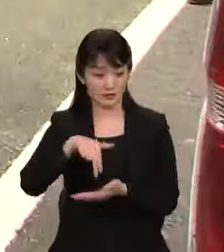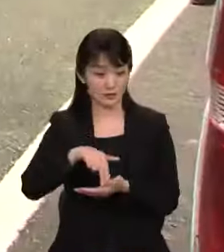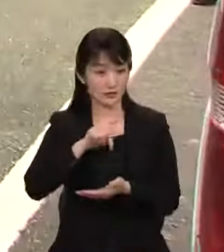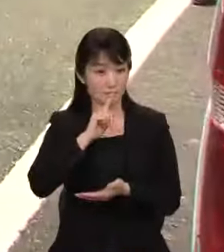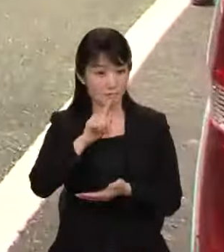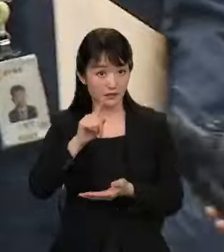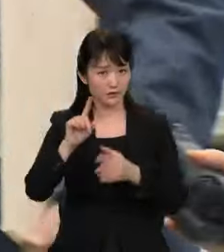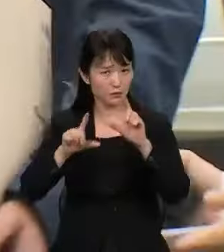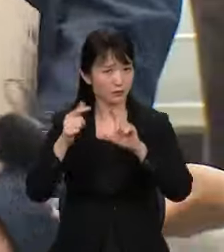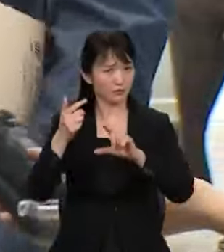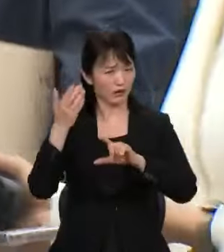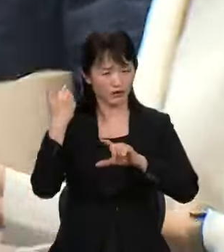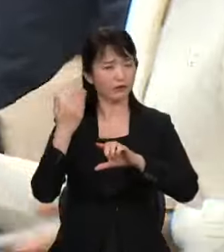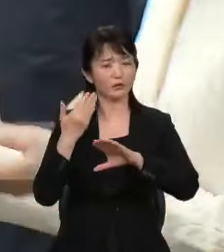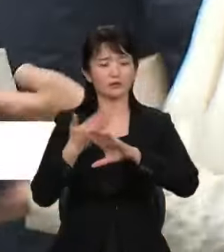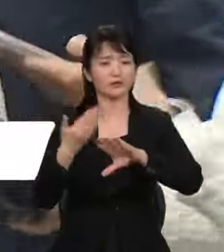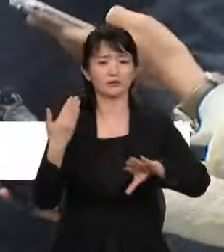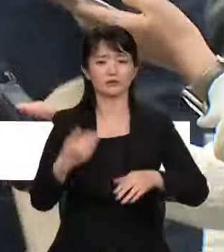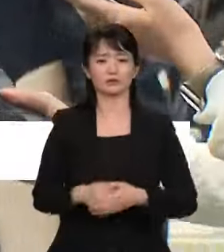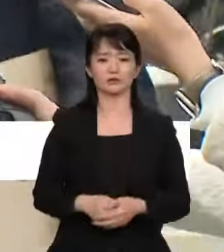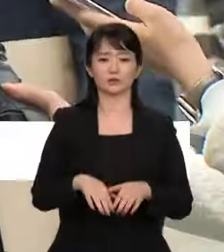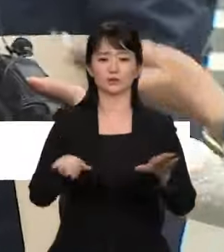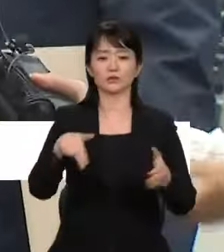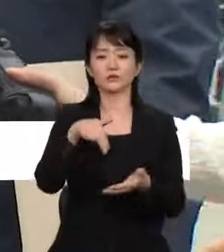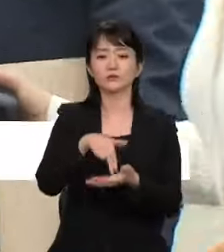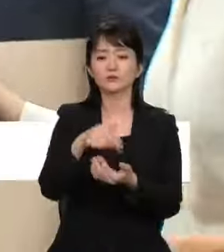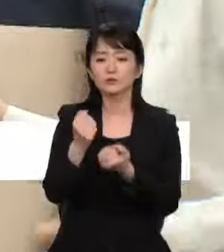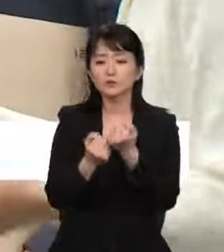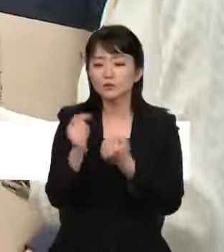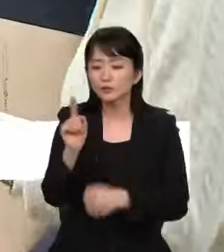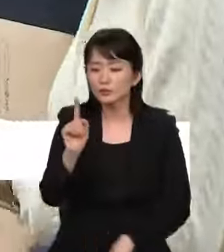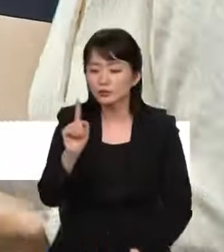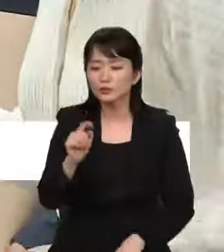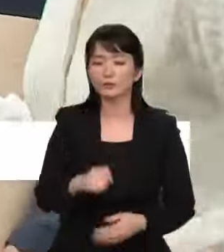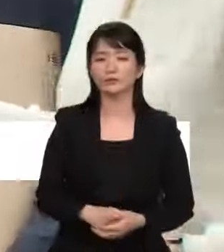이전과는 달랐습니다. 오늘 어떤 부분 위주로 서명하실 계획이십니까?